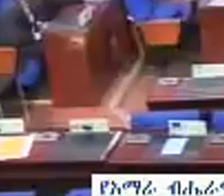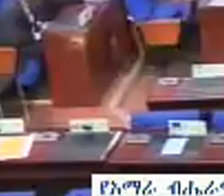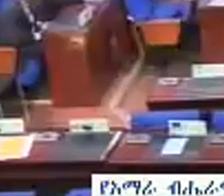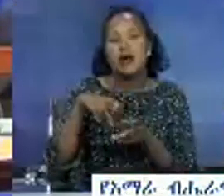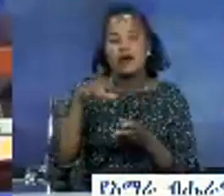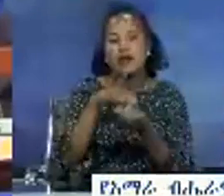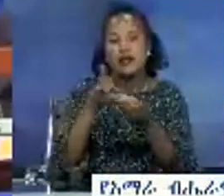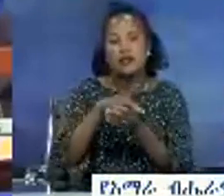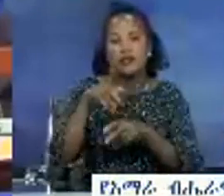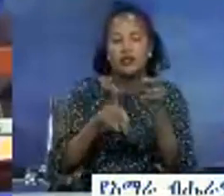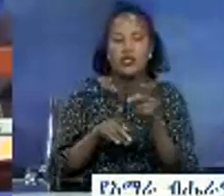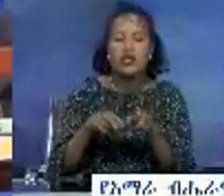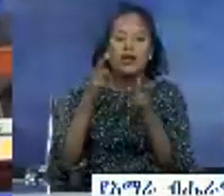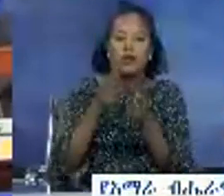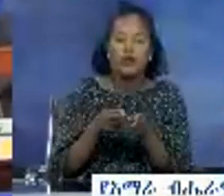የተከበሩ ወይዘሮ ወርቅሰሙ አሞ